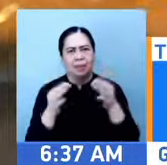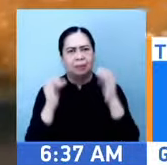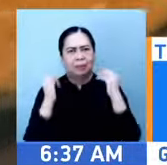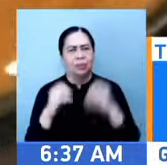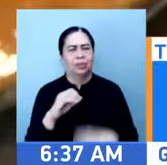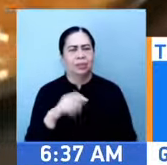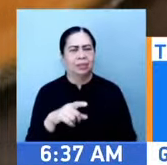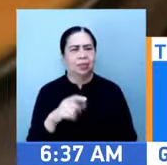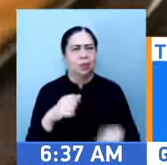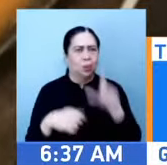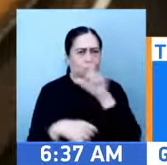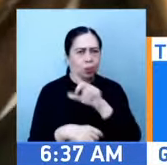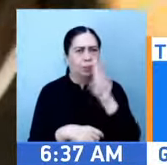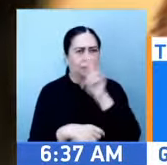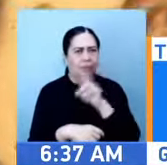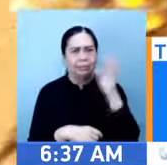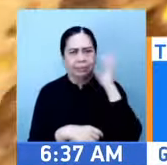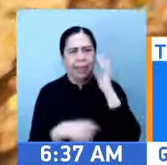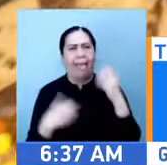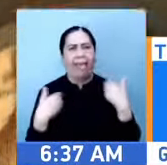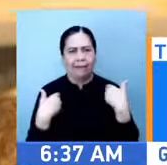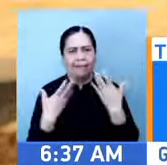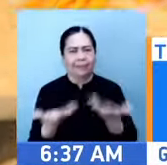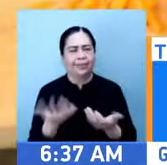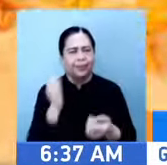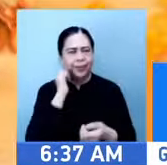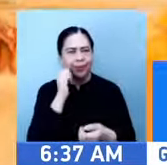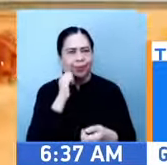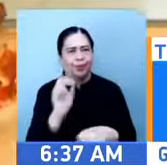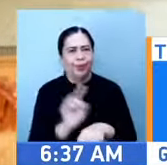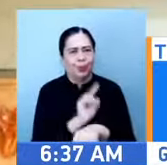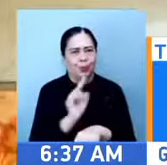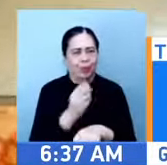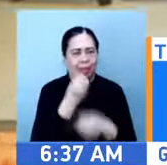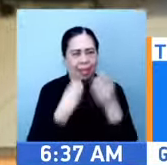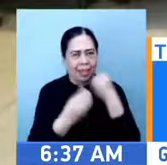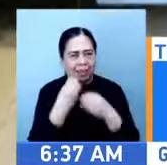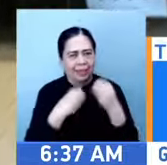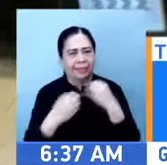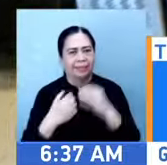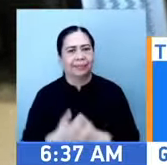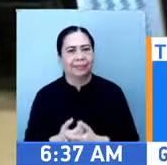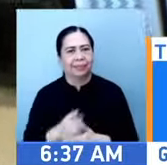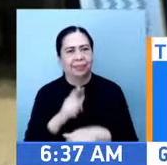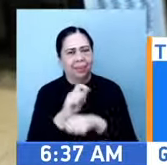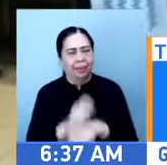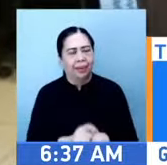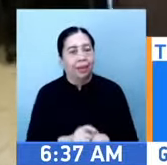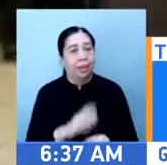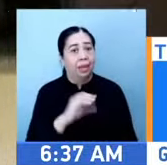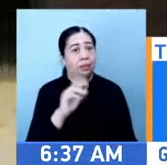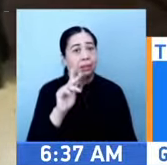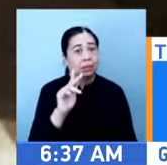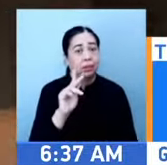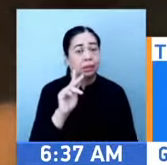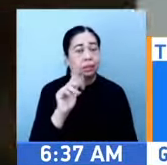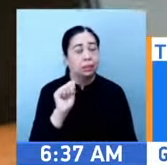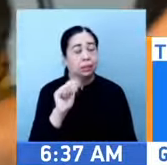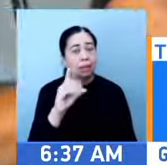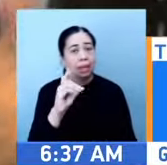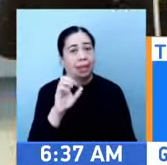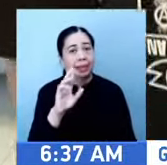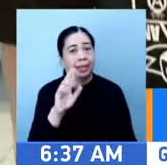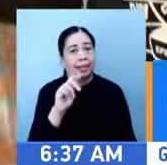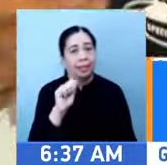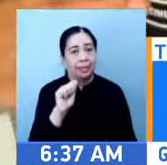talagang hindi pwedeng hindi yes, kumakain yan. Ano? And basically, yung sa caldereta sauce naman natin, yes,